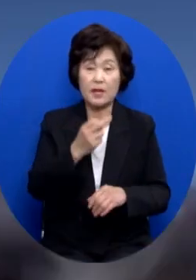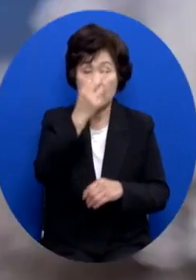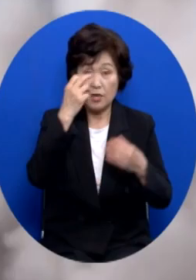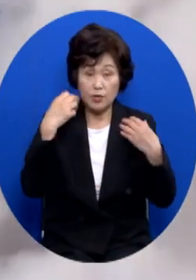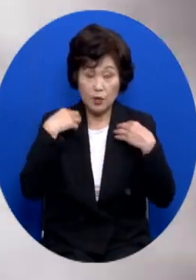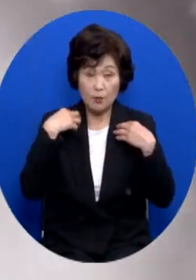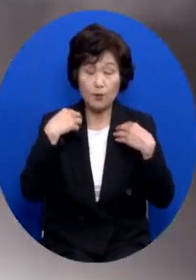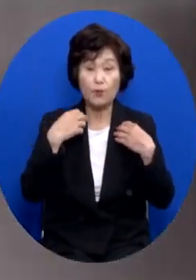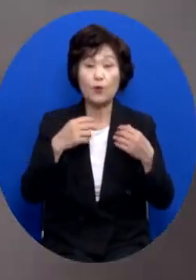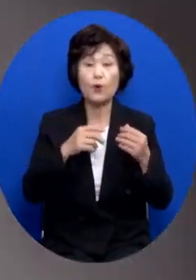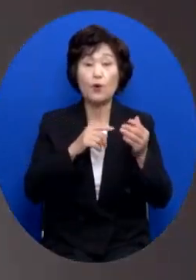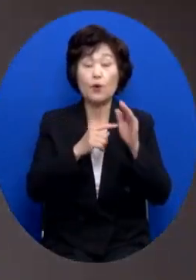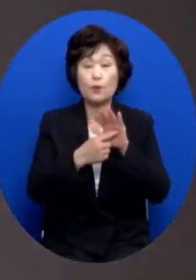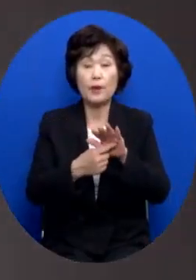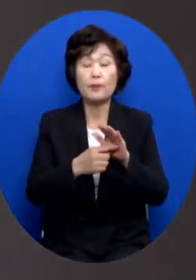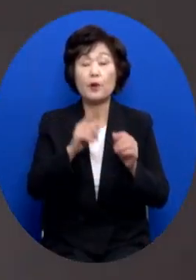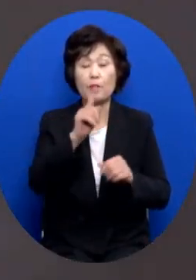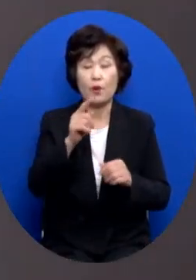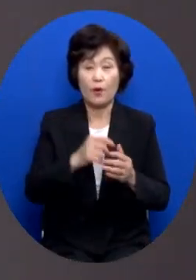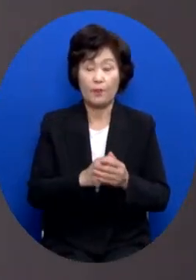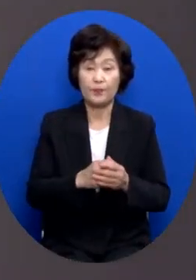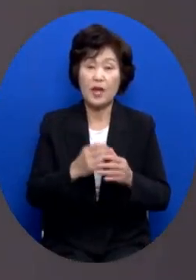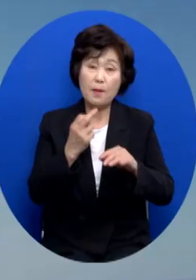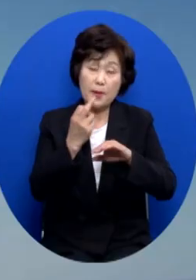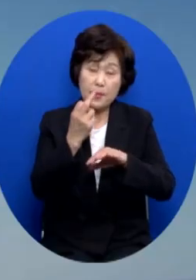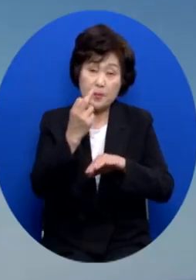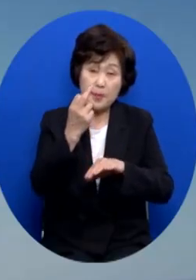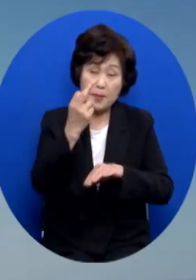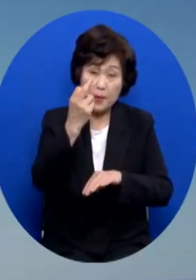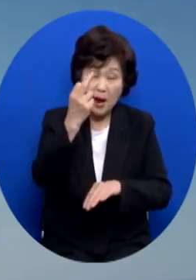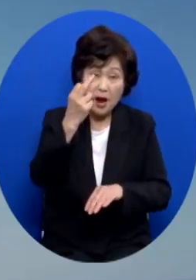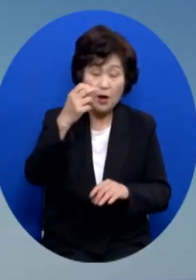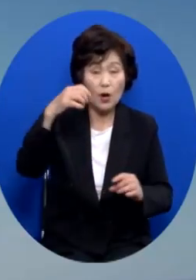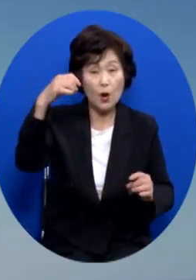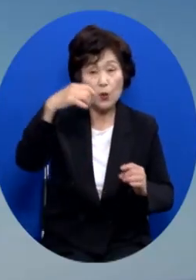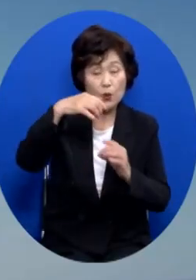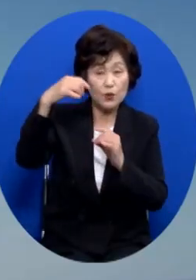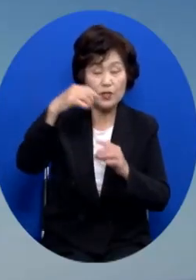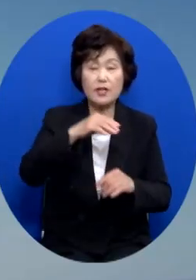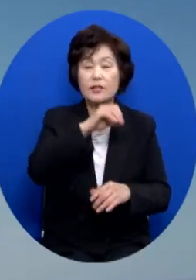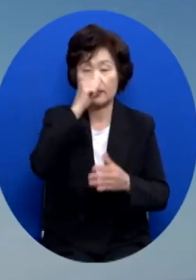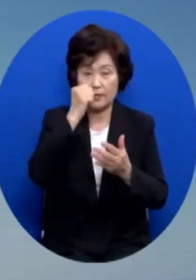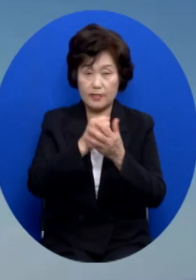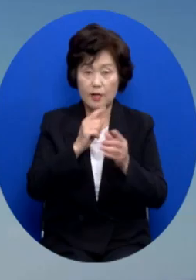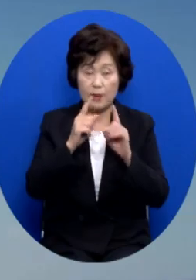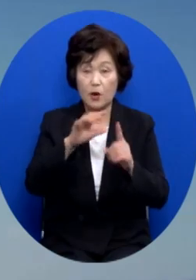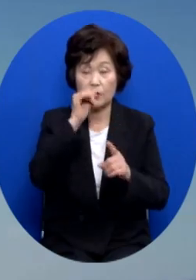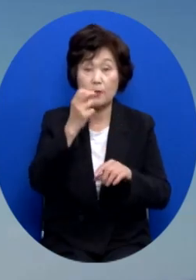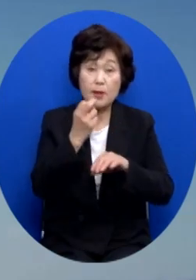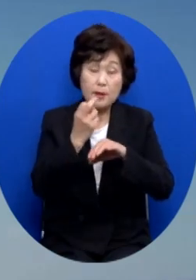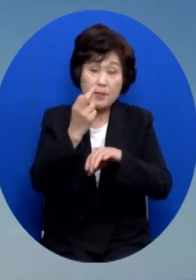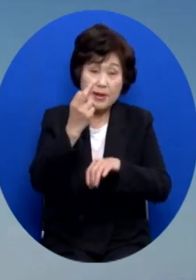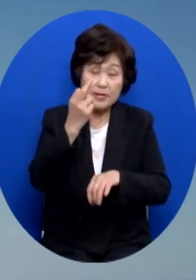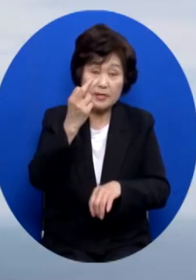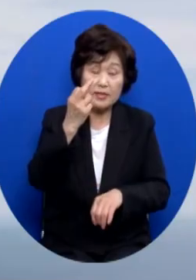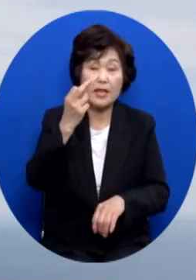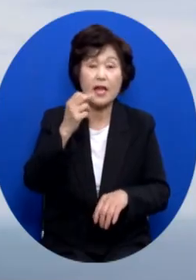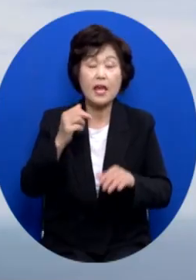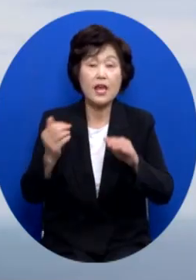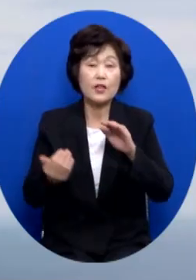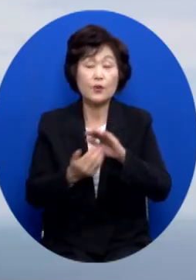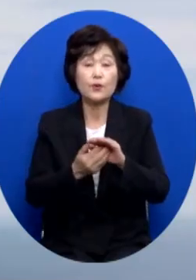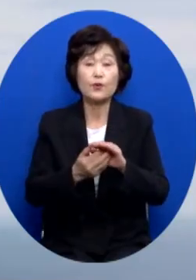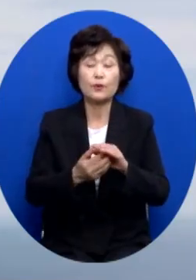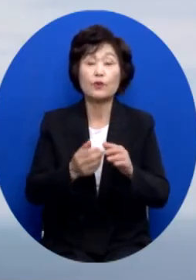과학기술정보통신부는 네온셋 1호의 위성 상태와 양방향 교신이 정상적으로 이루어졌다며 위성 발사에 최종 성공했다고